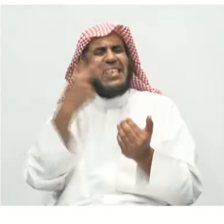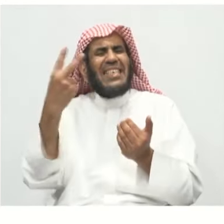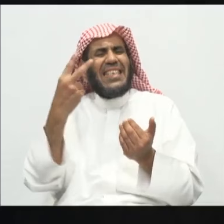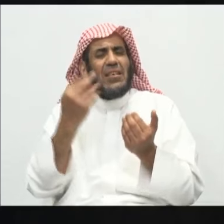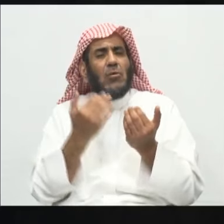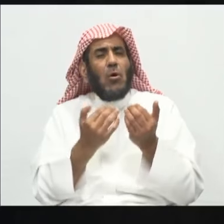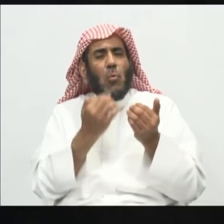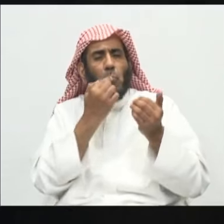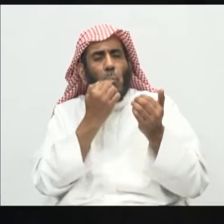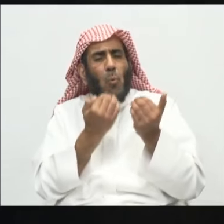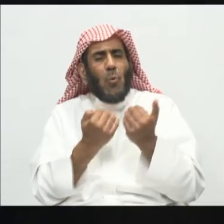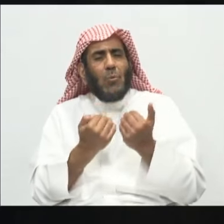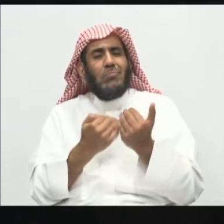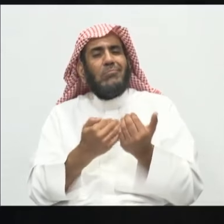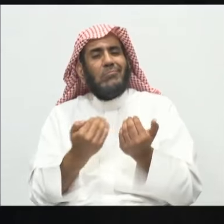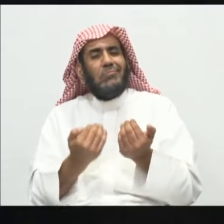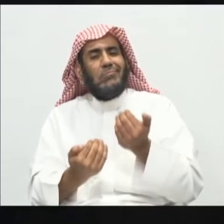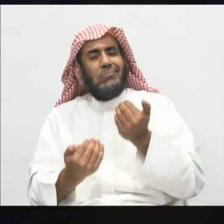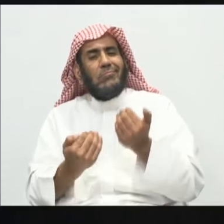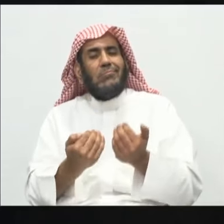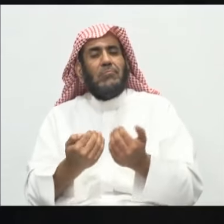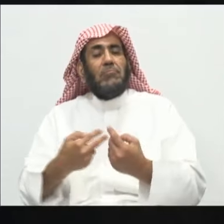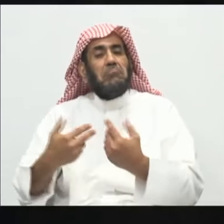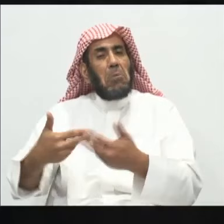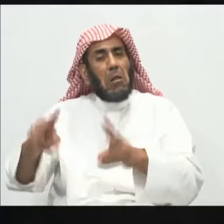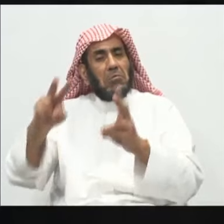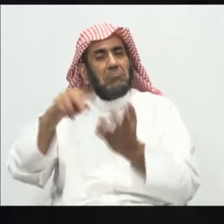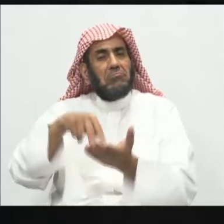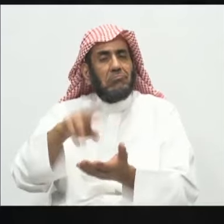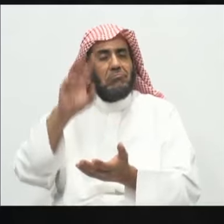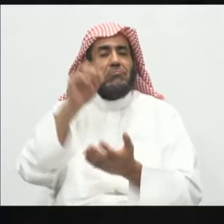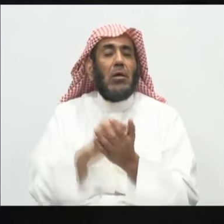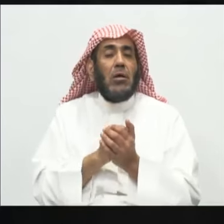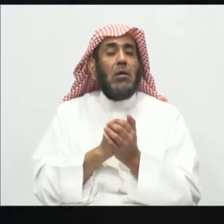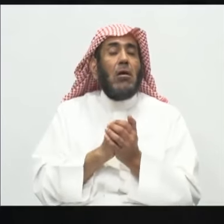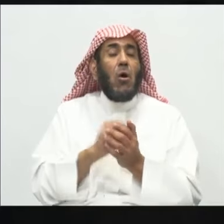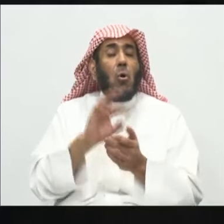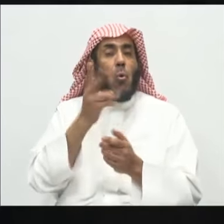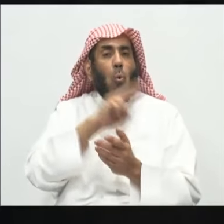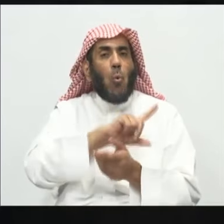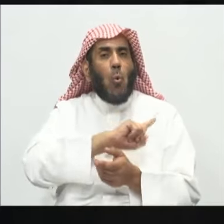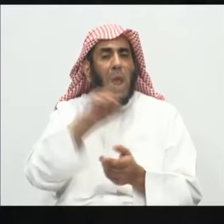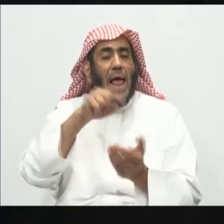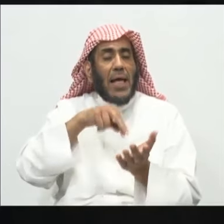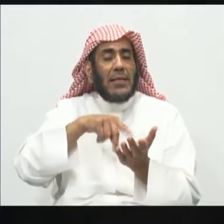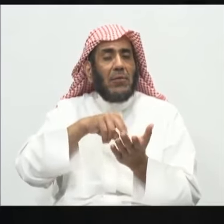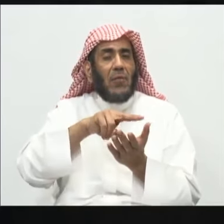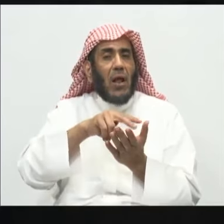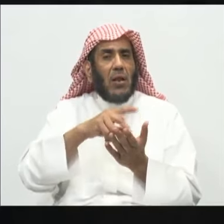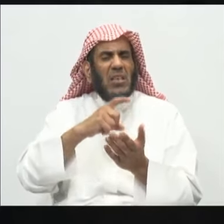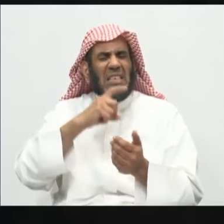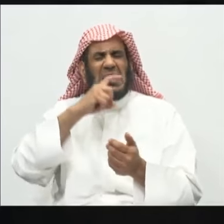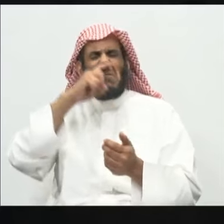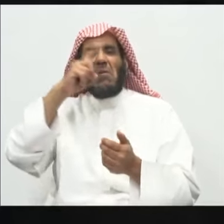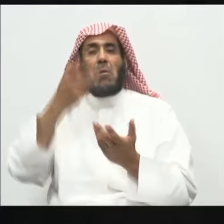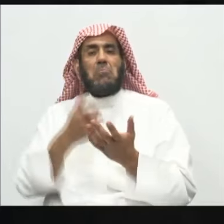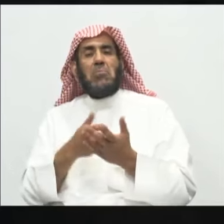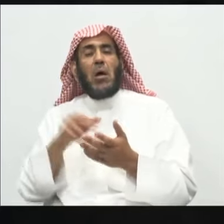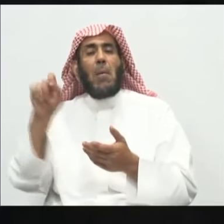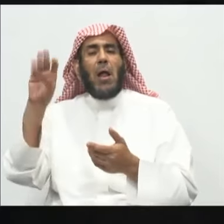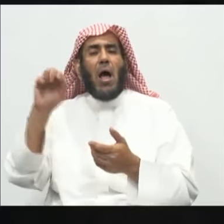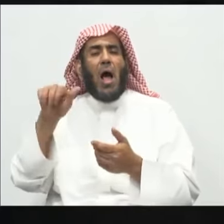او الرضيع معنى فطامه بمعنى فطامه ولا تمشي في الارض مرحا هنا مرحا في في الايات المذكوره في